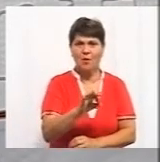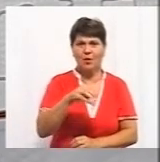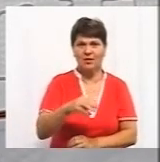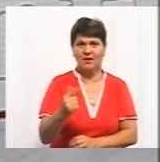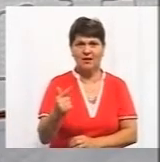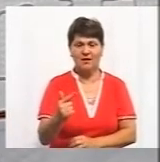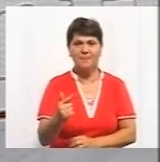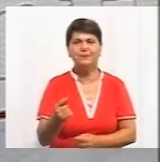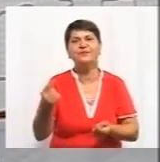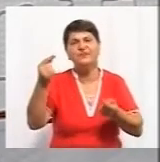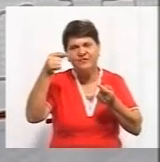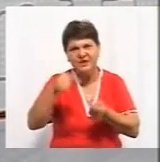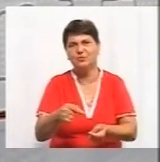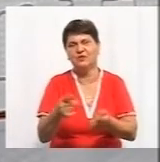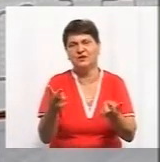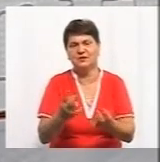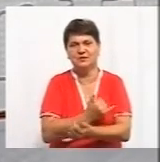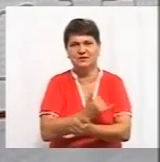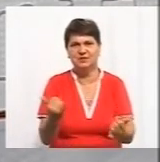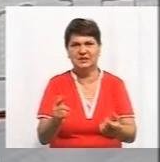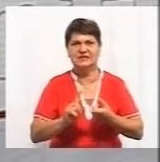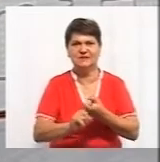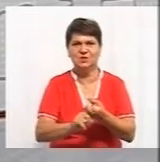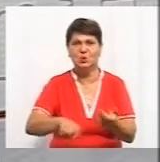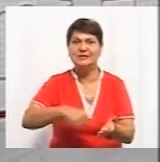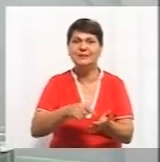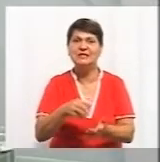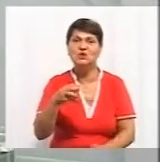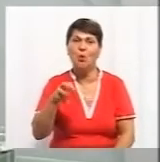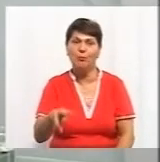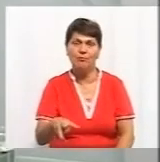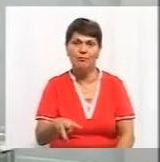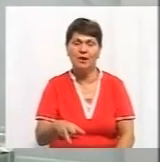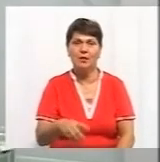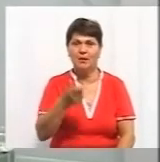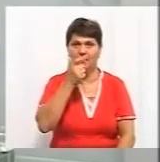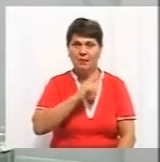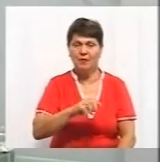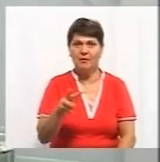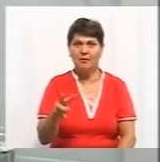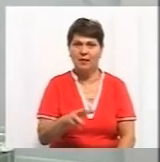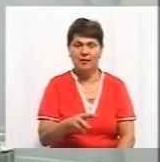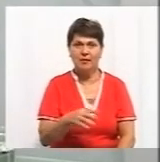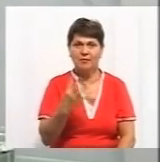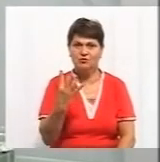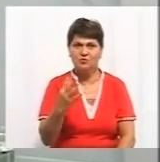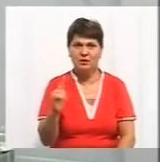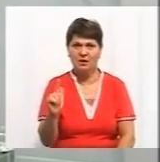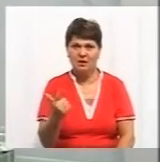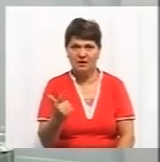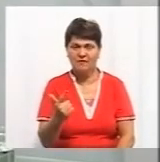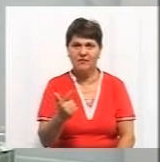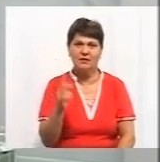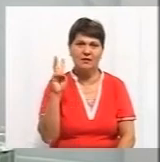відповідно їх треба забезпечити сполученням з містом. Пане Михайле, тариф нині в місті 4 гривні трамваї, тролейбуси,